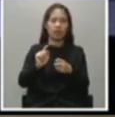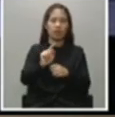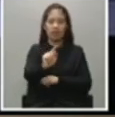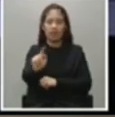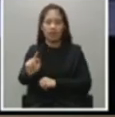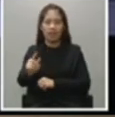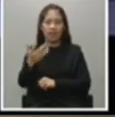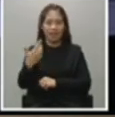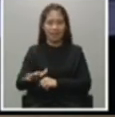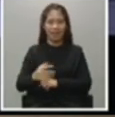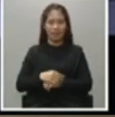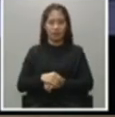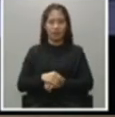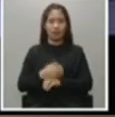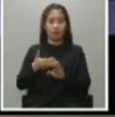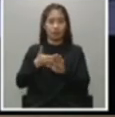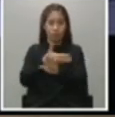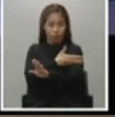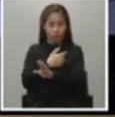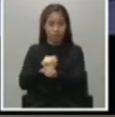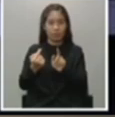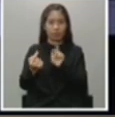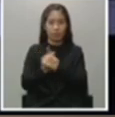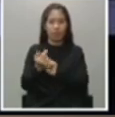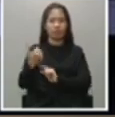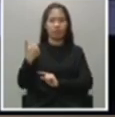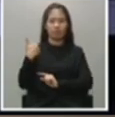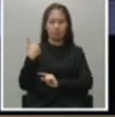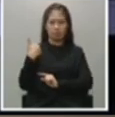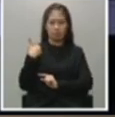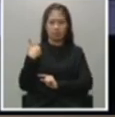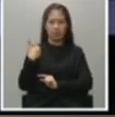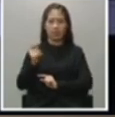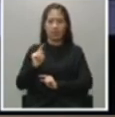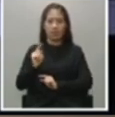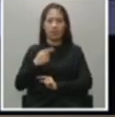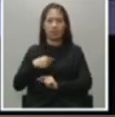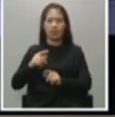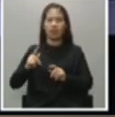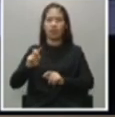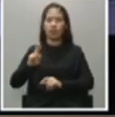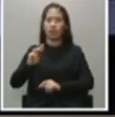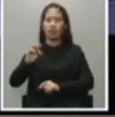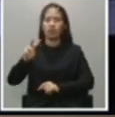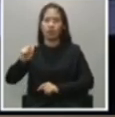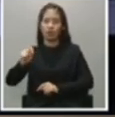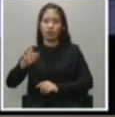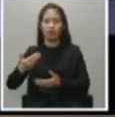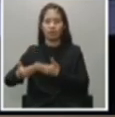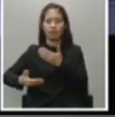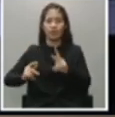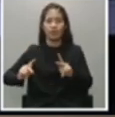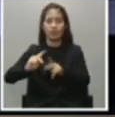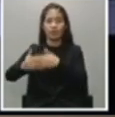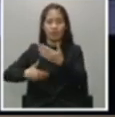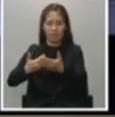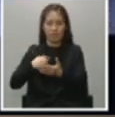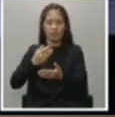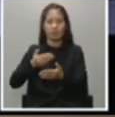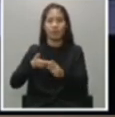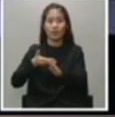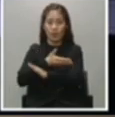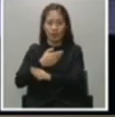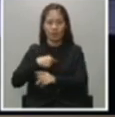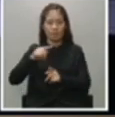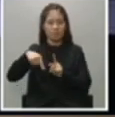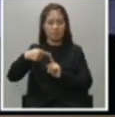นแล้วพร้อมกันนั้นก่อนจะพบกับผมได้ส่งท่านรัฐมนตรีพาณิชย์ไปหาผมก่อนแล้วแล้วท่านไปนี่ไปด้วยร